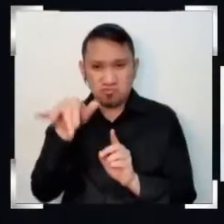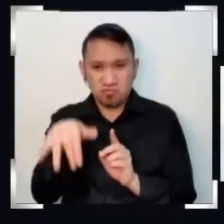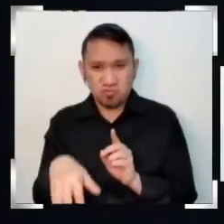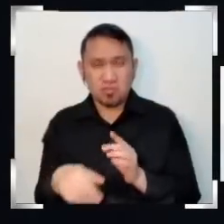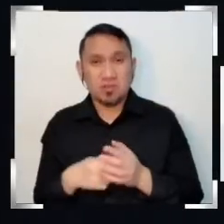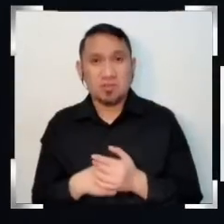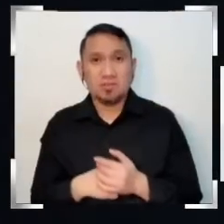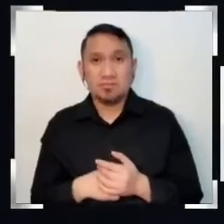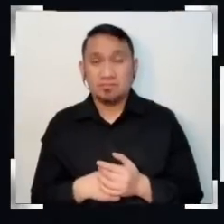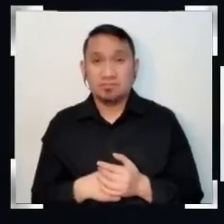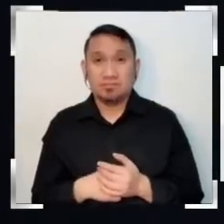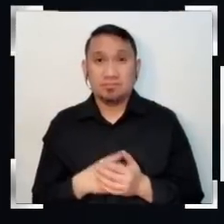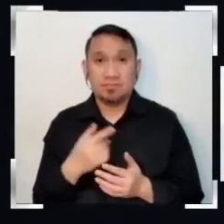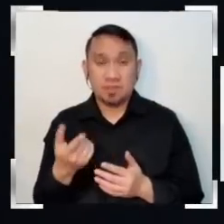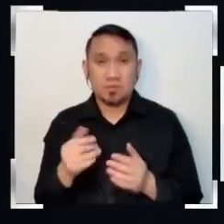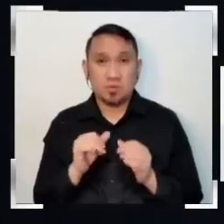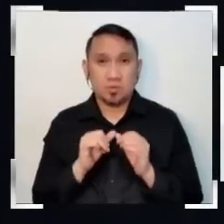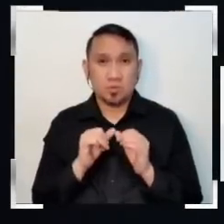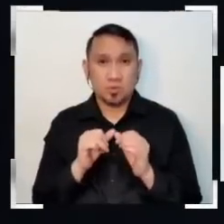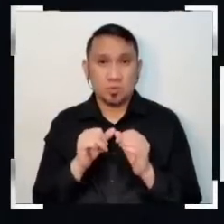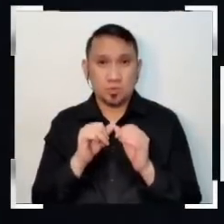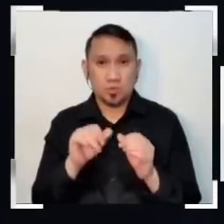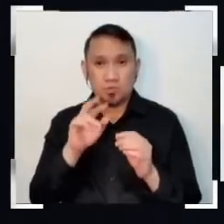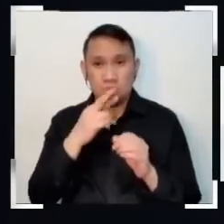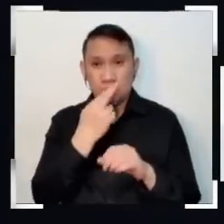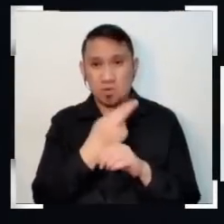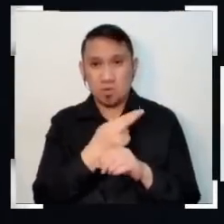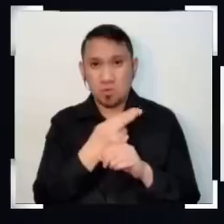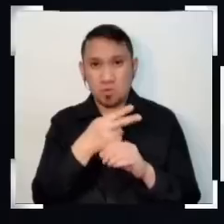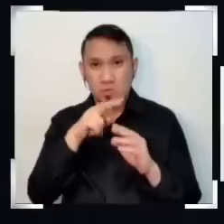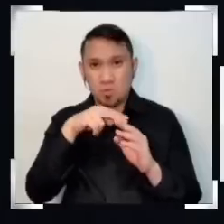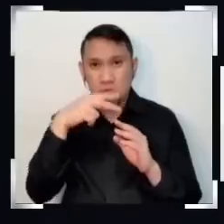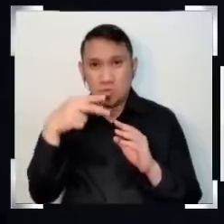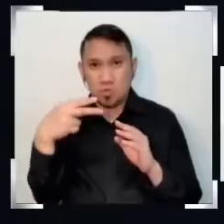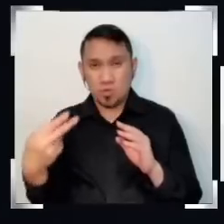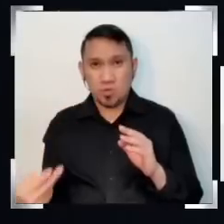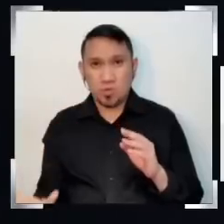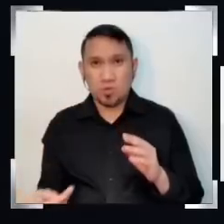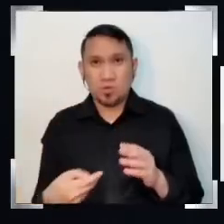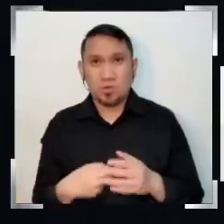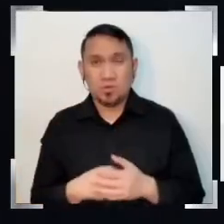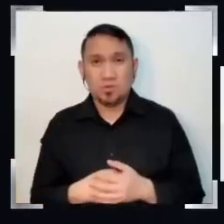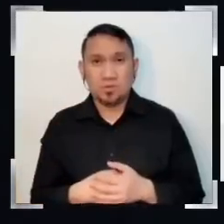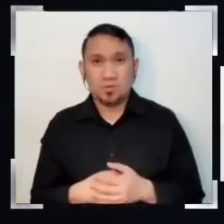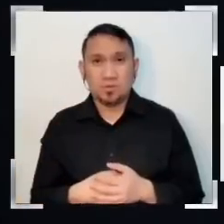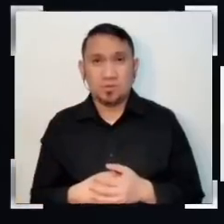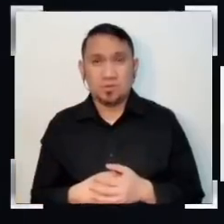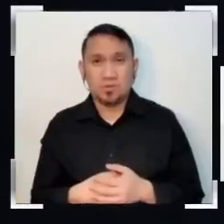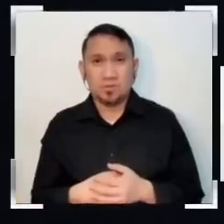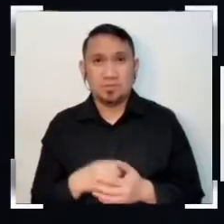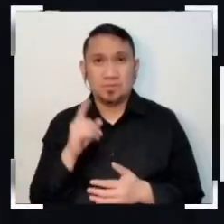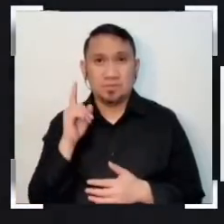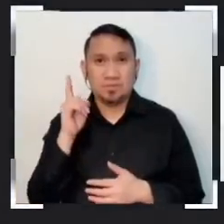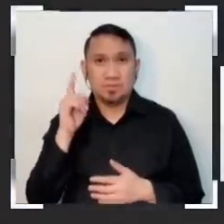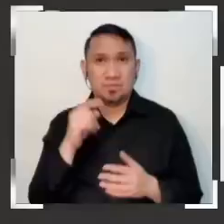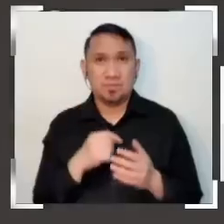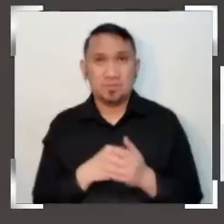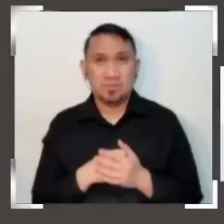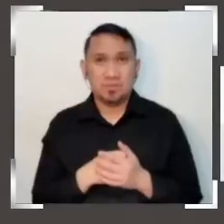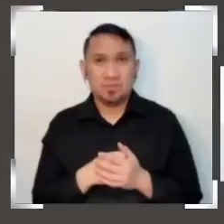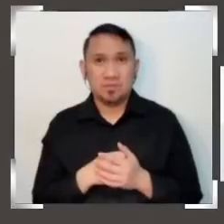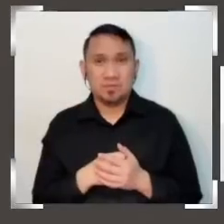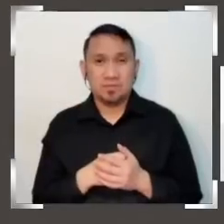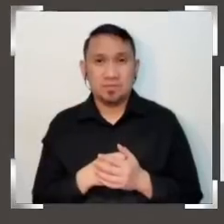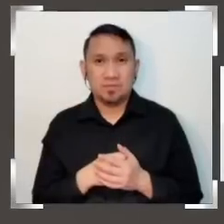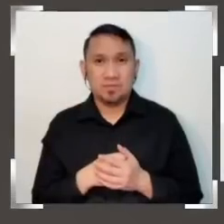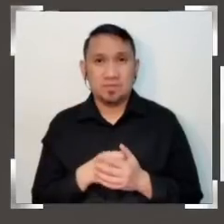FEVOX, patuloy ang rockfall o pagbagsak ng bato at pyroclastic density current o yung tinatawag sa Bicol na uson. Yan